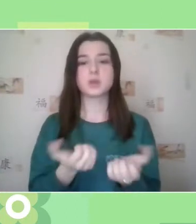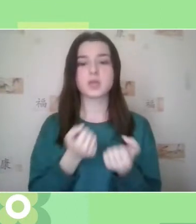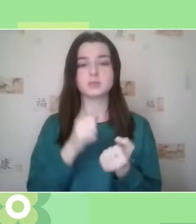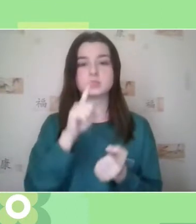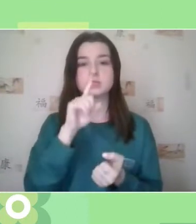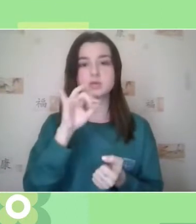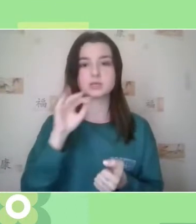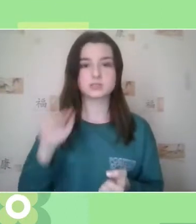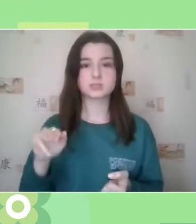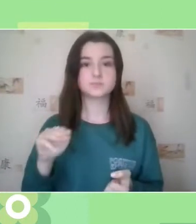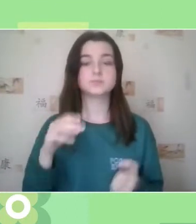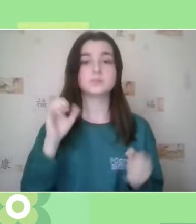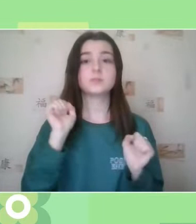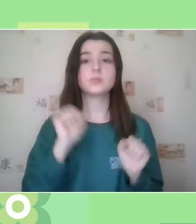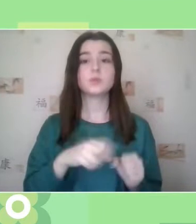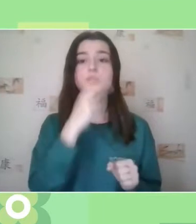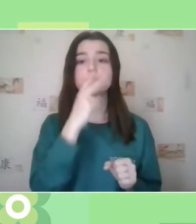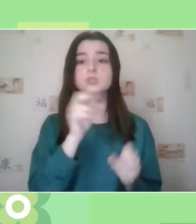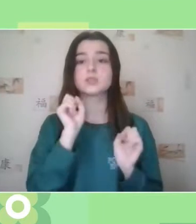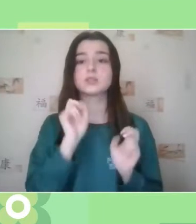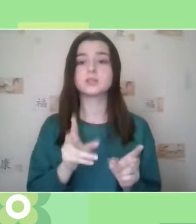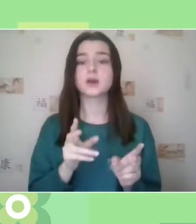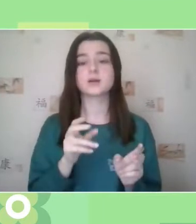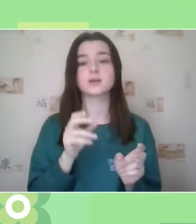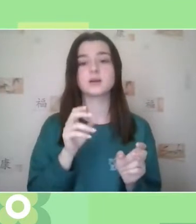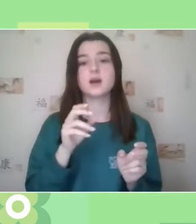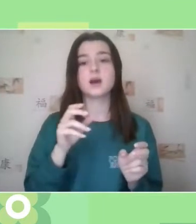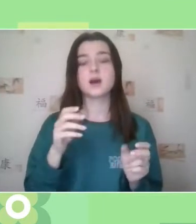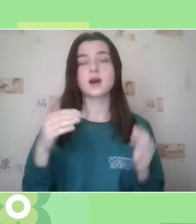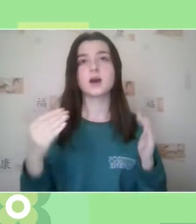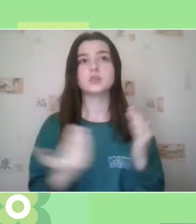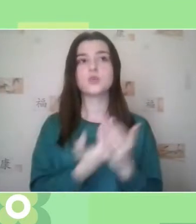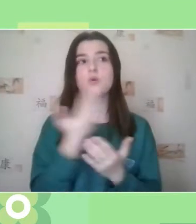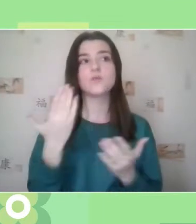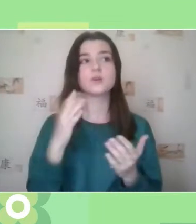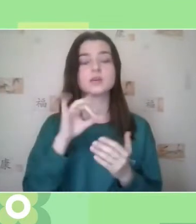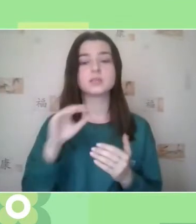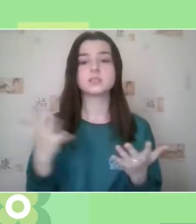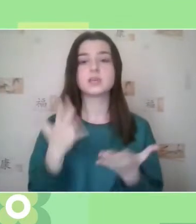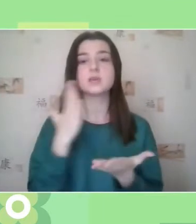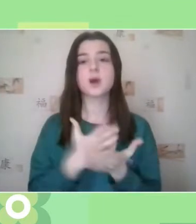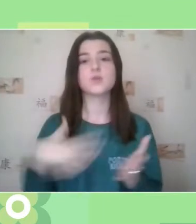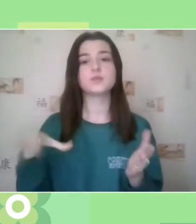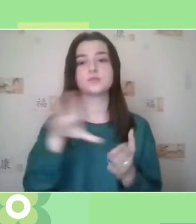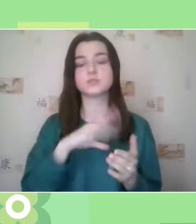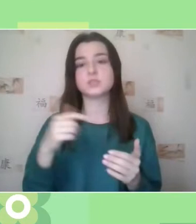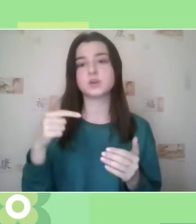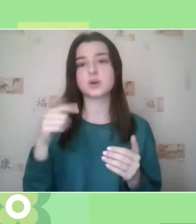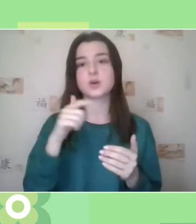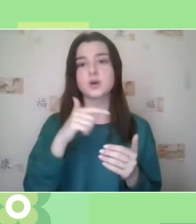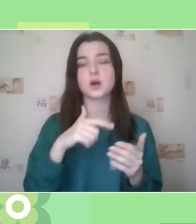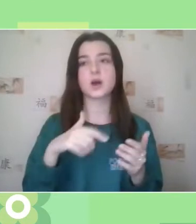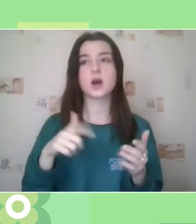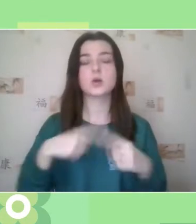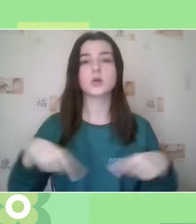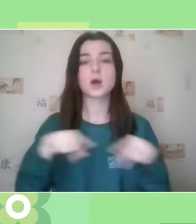лекції підприємницький хист ми будемо розглядати як, знаєте, такий інноваційний хист, який мають всі громадські активісти і активістки, коли вони щось